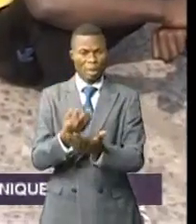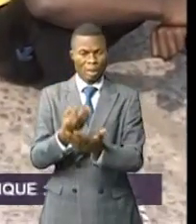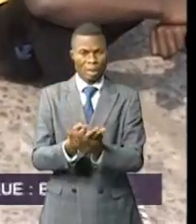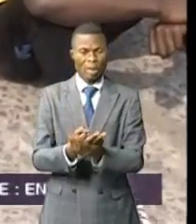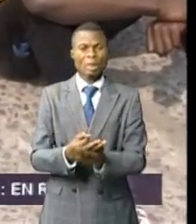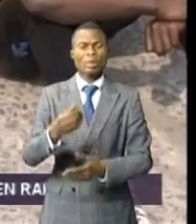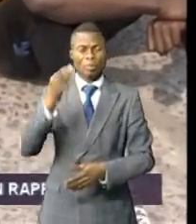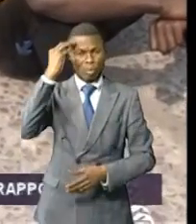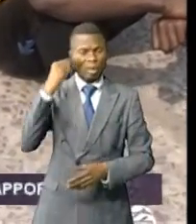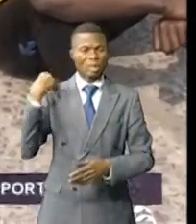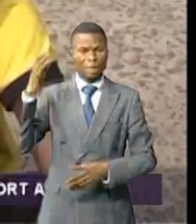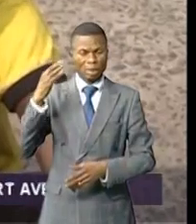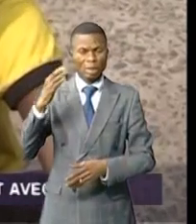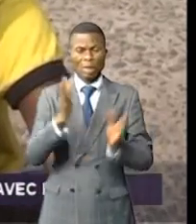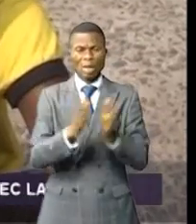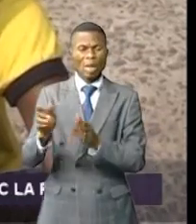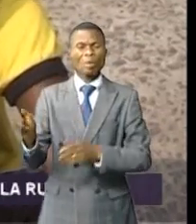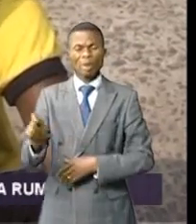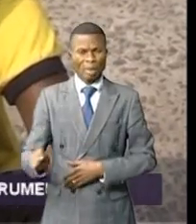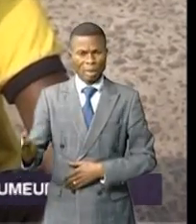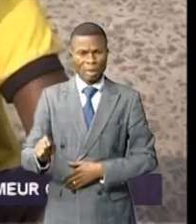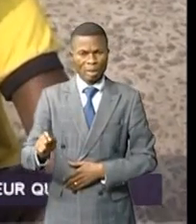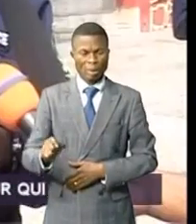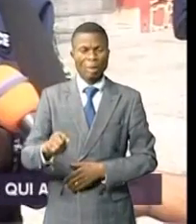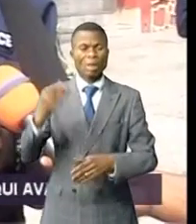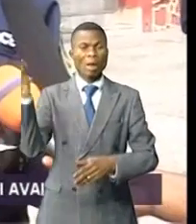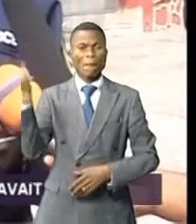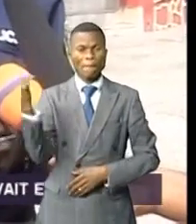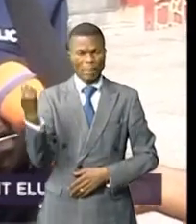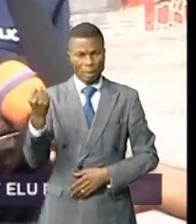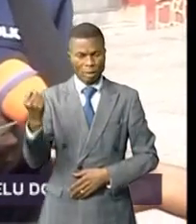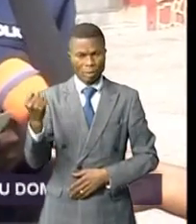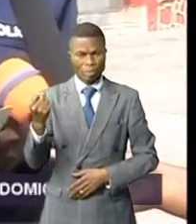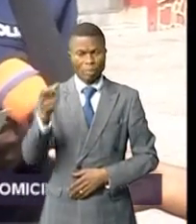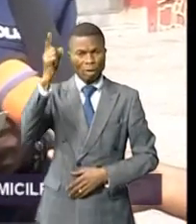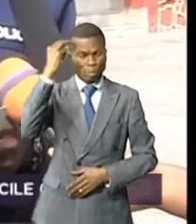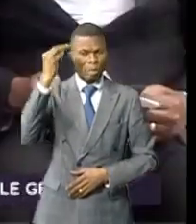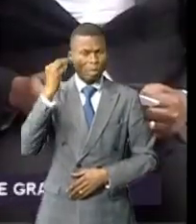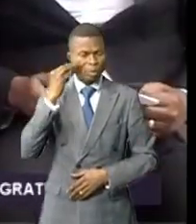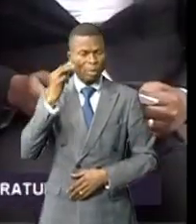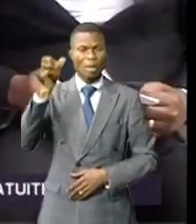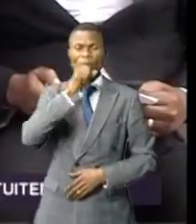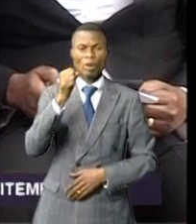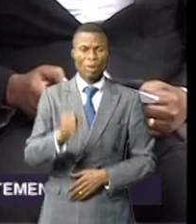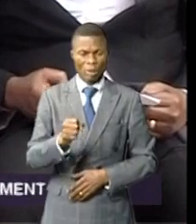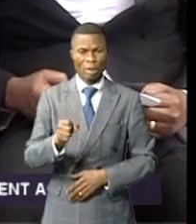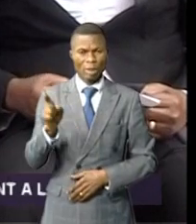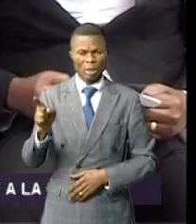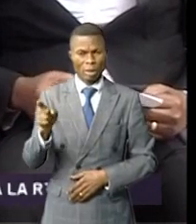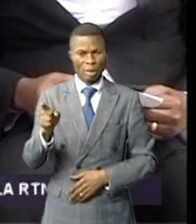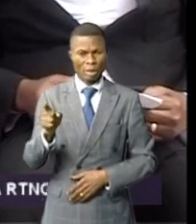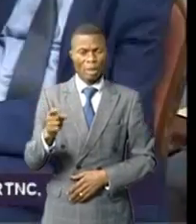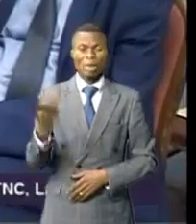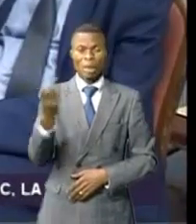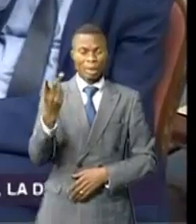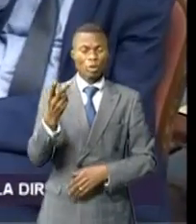Luando, ministre d'État, ministre de l'aménagement du territoire, Matata Ponyo, premier ministre honoraire, et Fifi Masuka, s'en sont bien